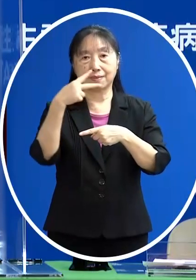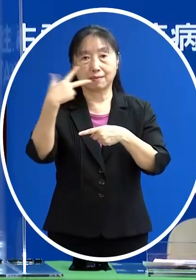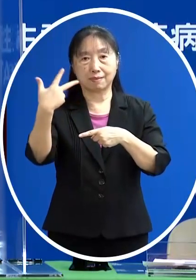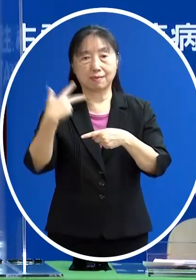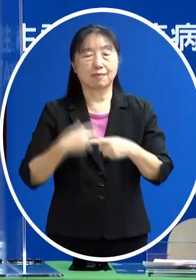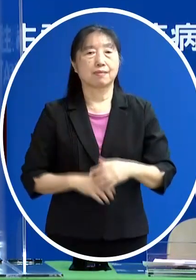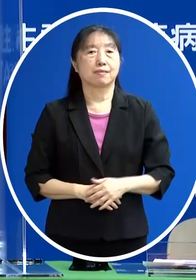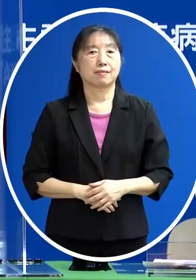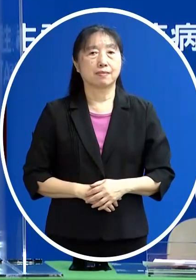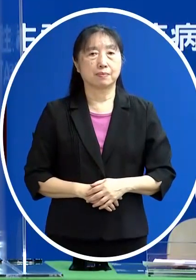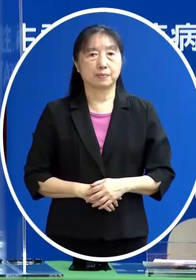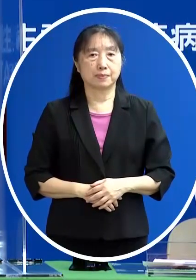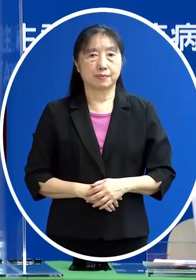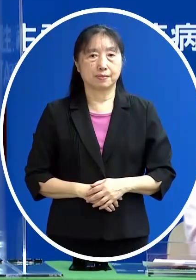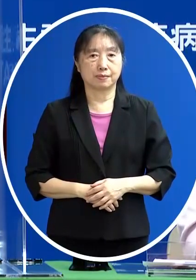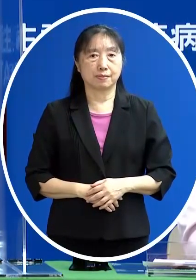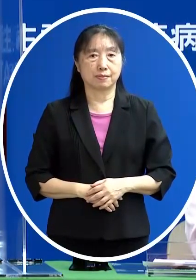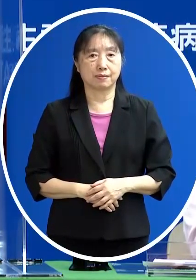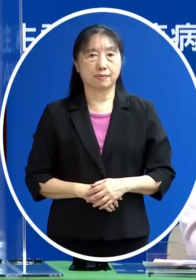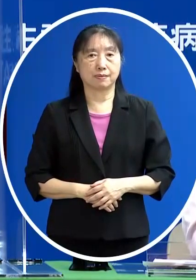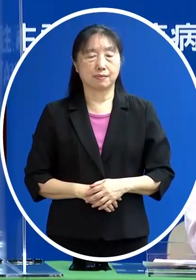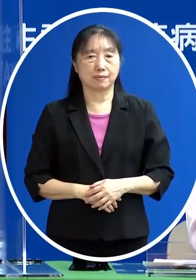1.27。